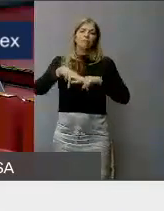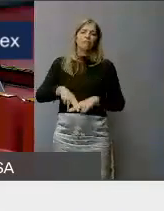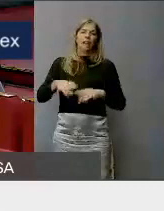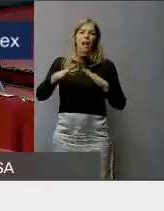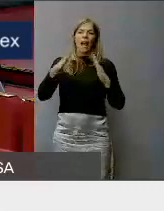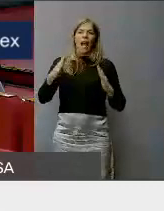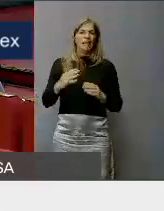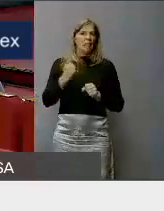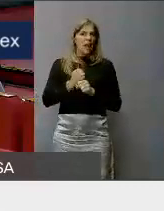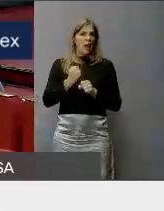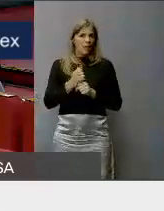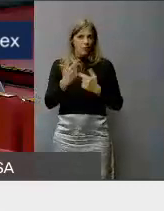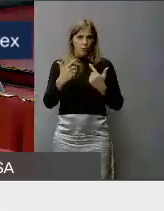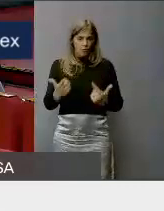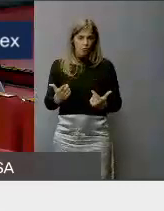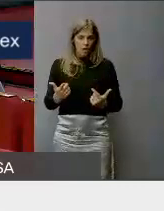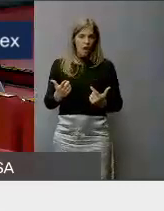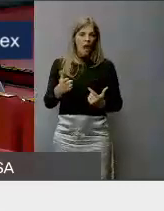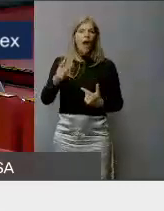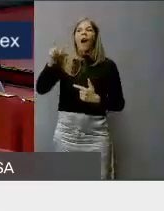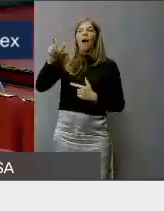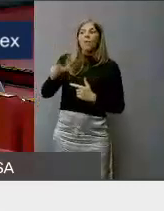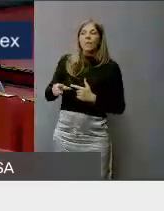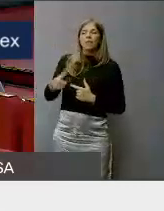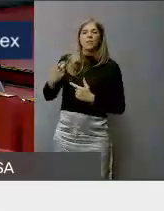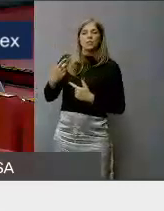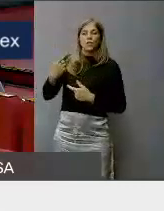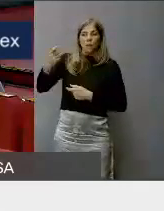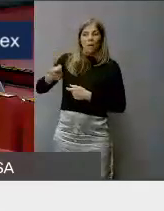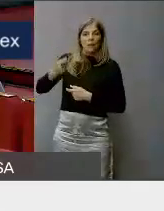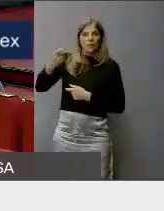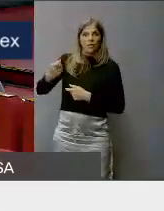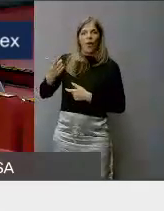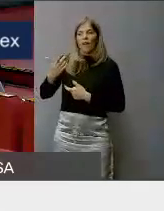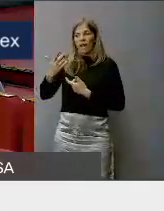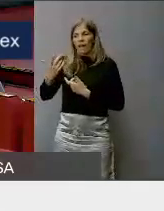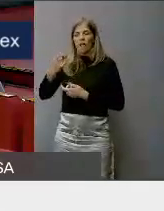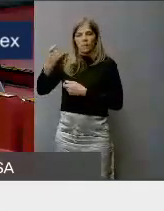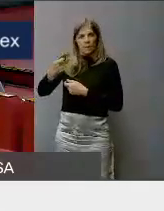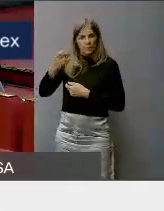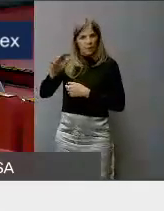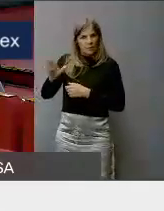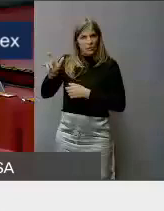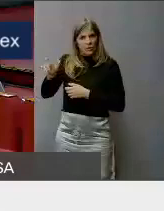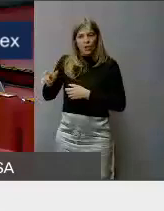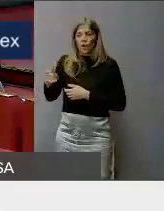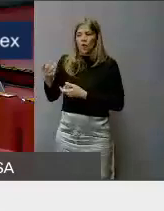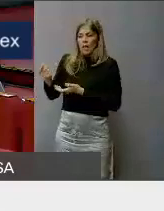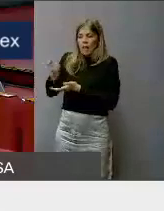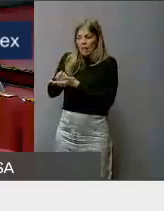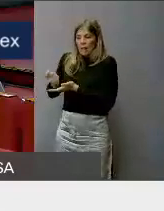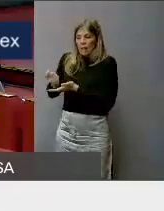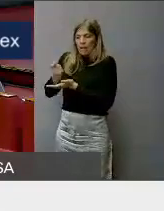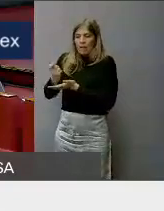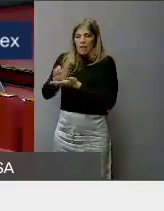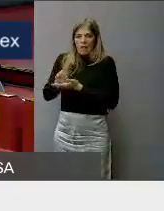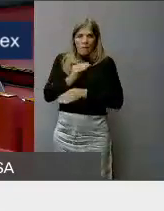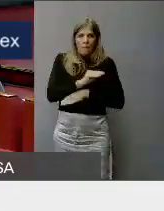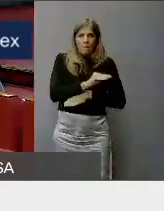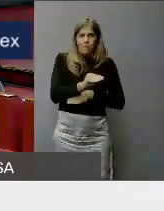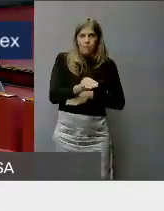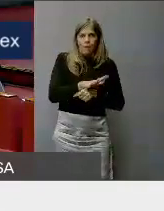con la pensione della persona che assistano tirano avanti anche dando da mangiare e propri familiari quel su ball quadro